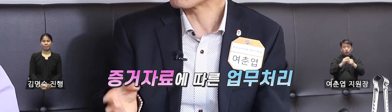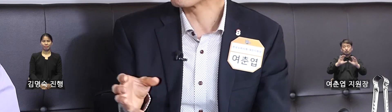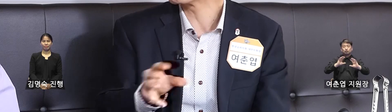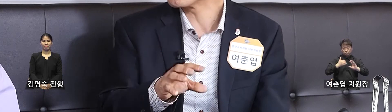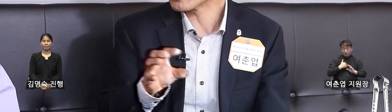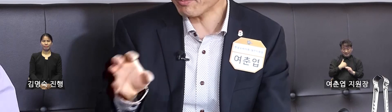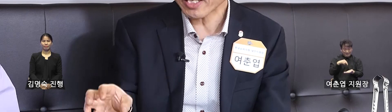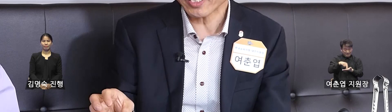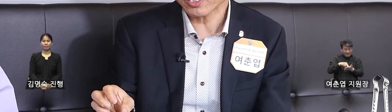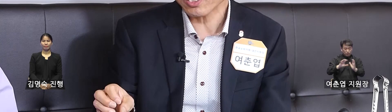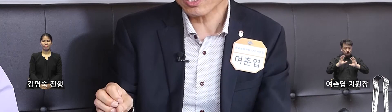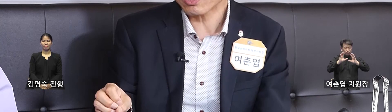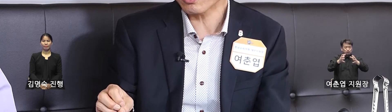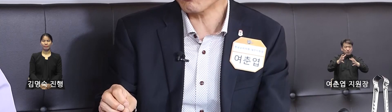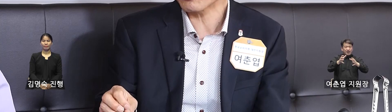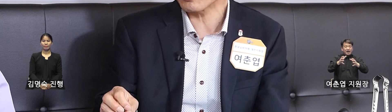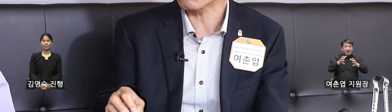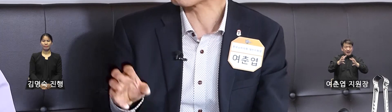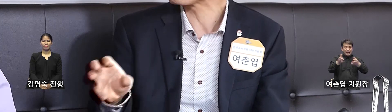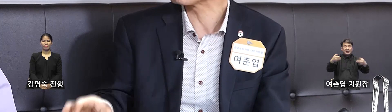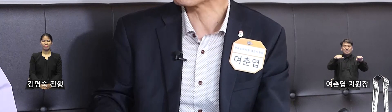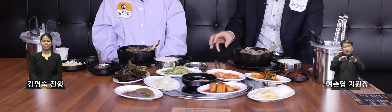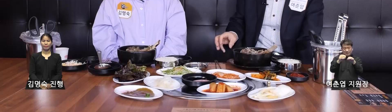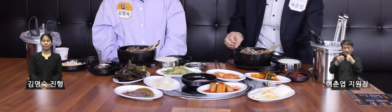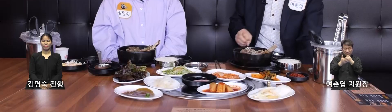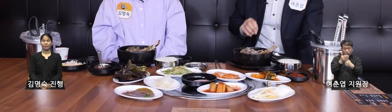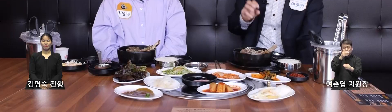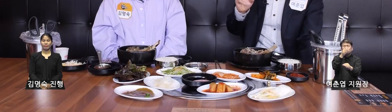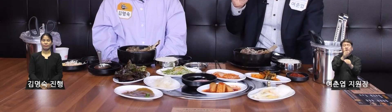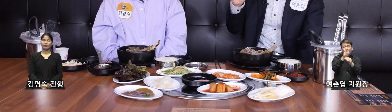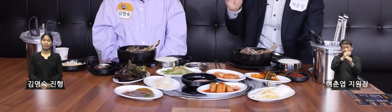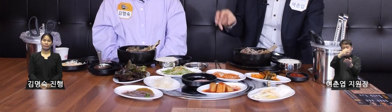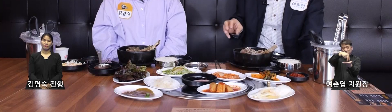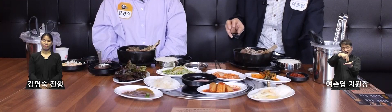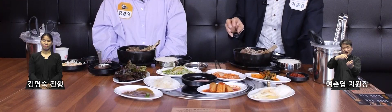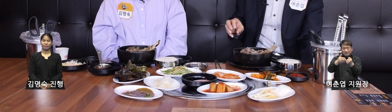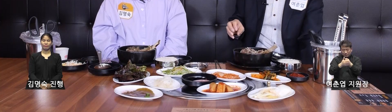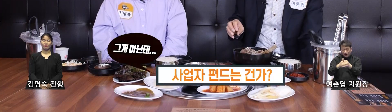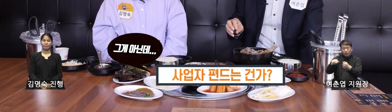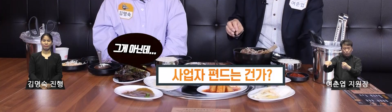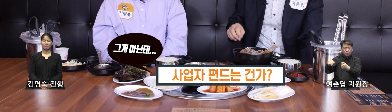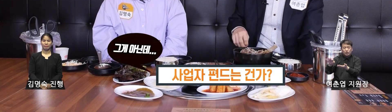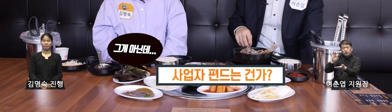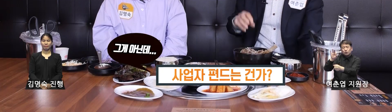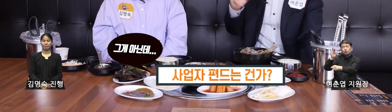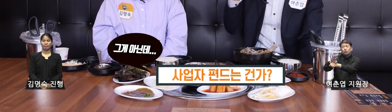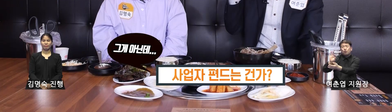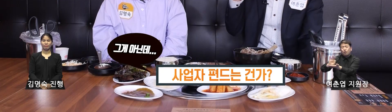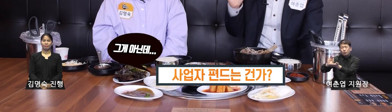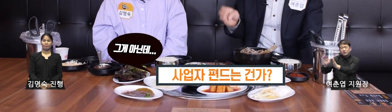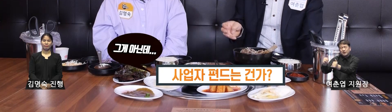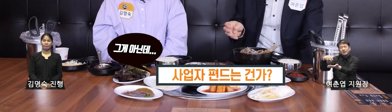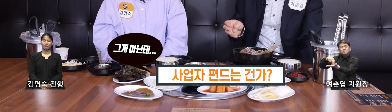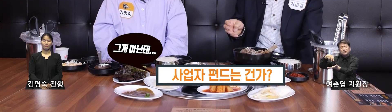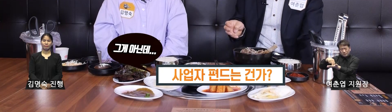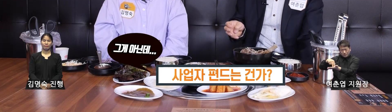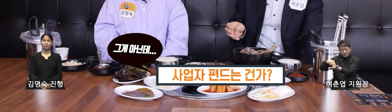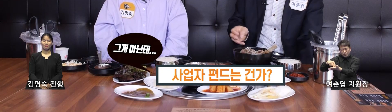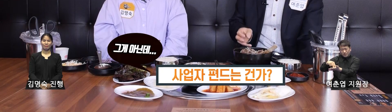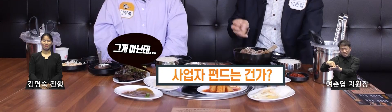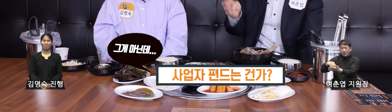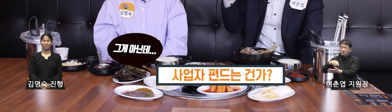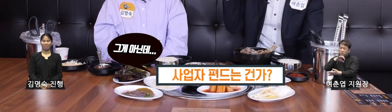국가기관이기 때문에 중간자적 입장에서 그러다 보니까 이제 소비자 입장에서는 서운한 점이 많죠. 사업자 편을